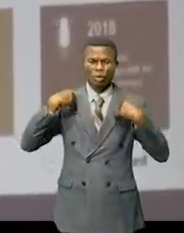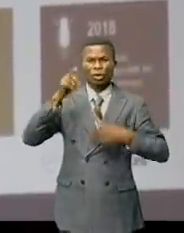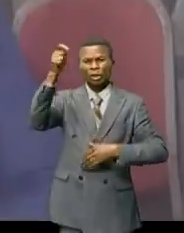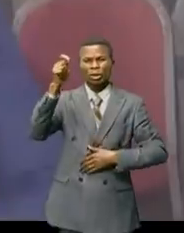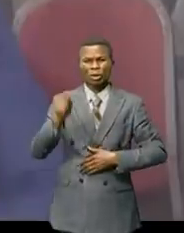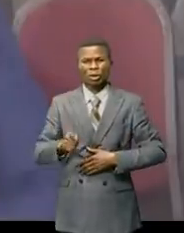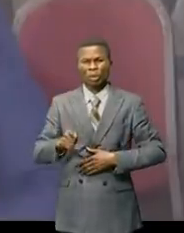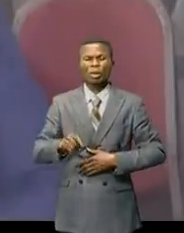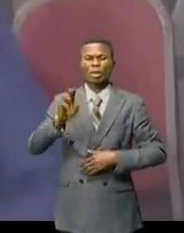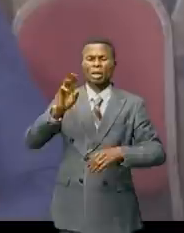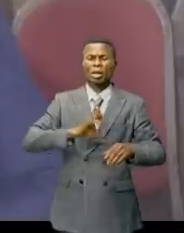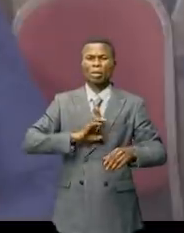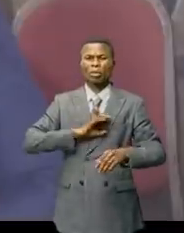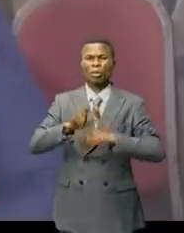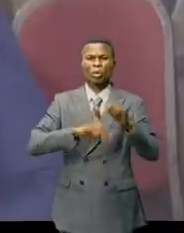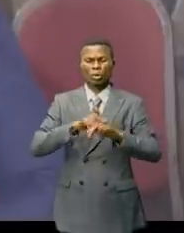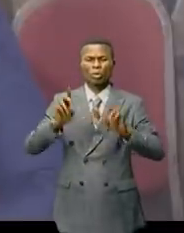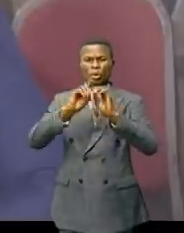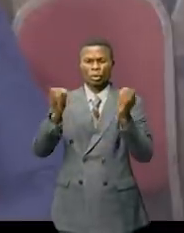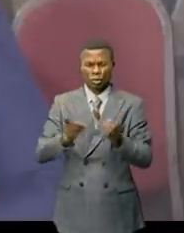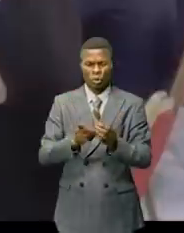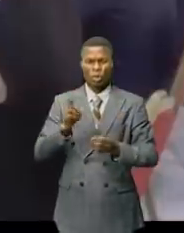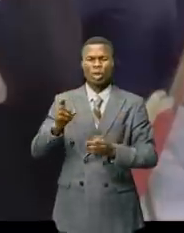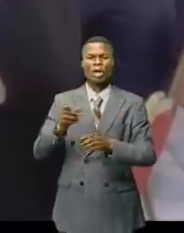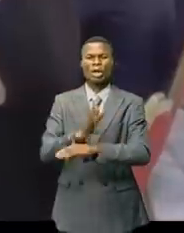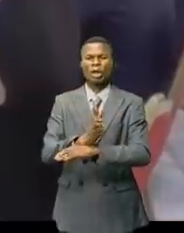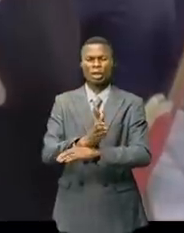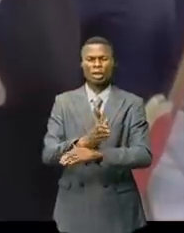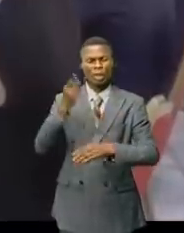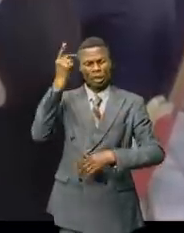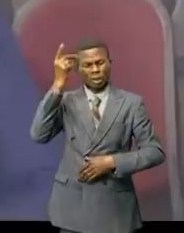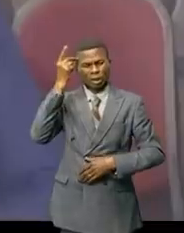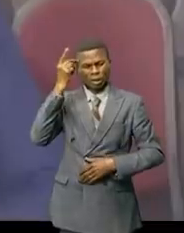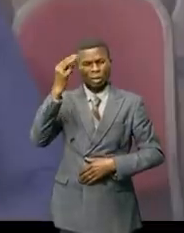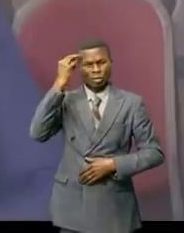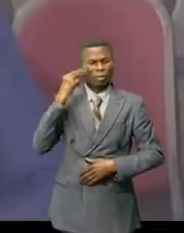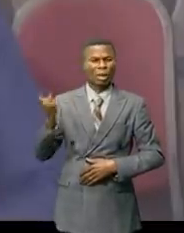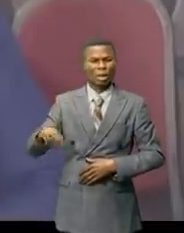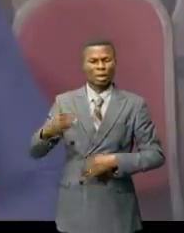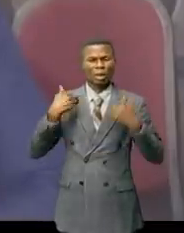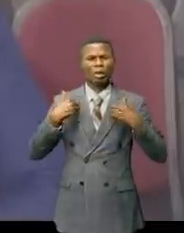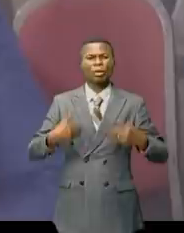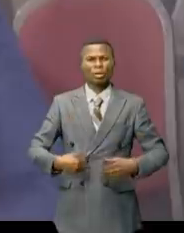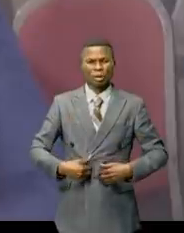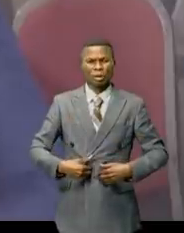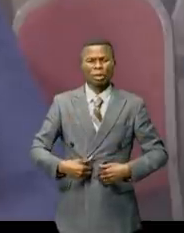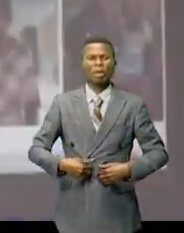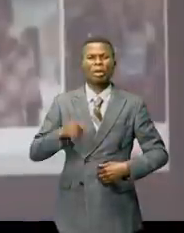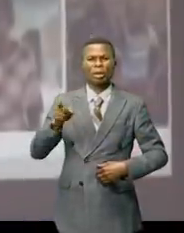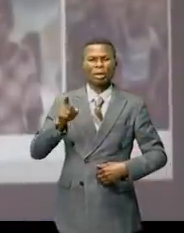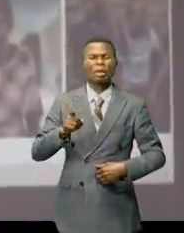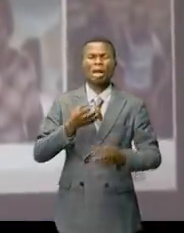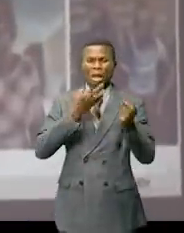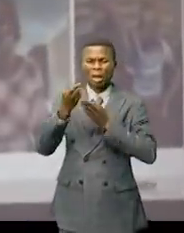et la pnc de la délégation lyonnaise genève et de kinshasa le ministre pour le ciel la santé crise la majorité a